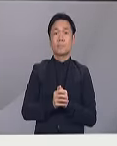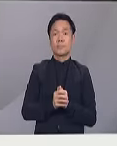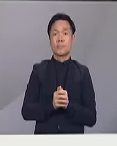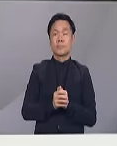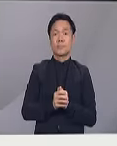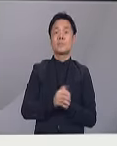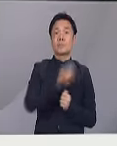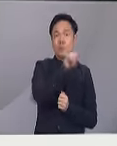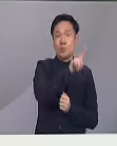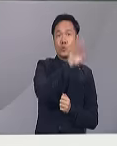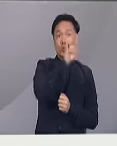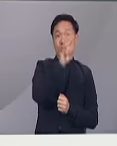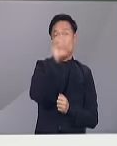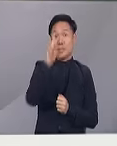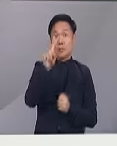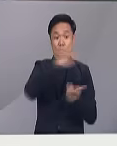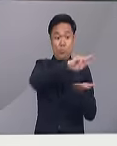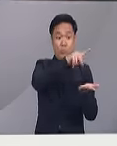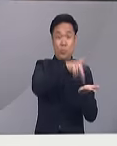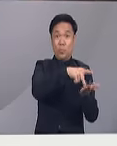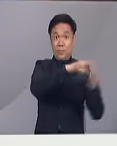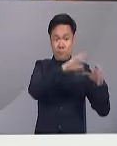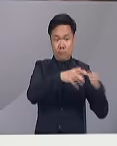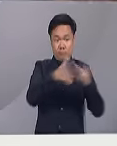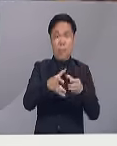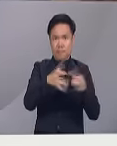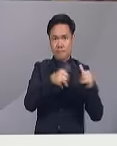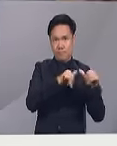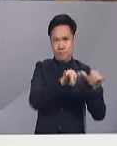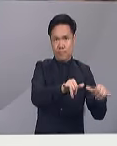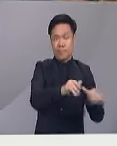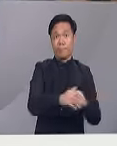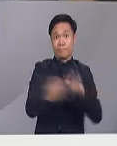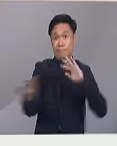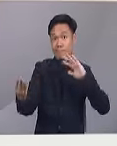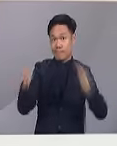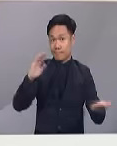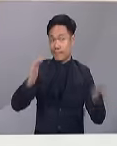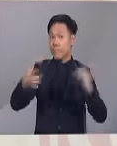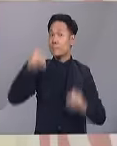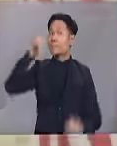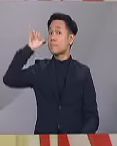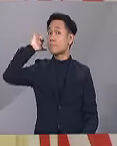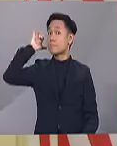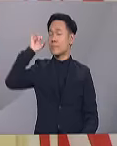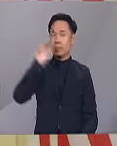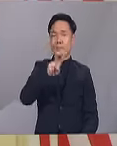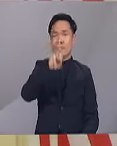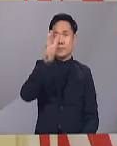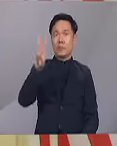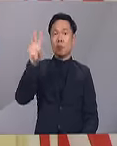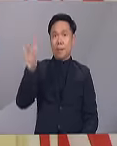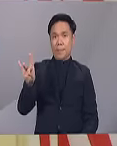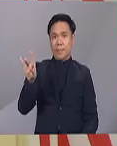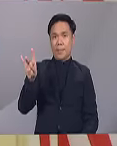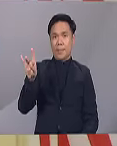271 pusat kuarantin telah beroperasi berbanding dengan 268 pada